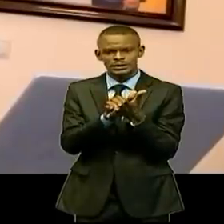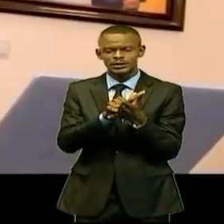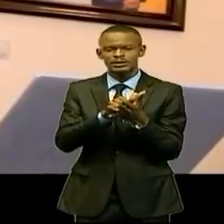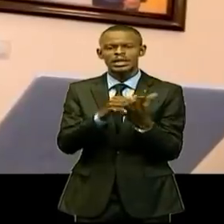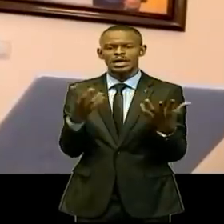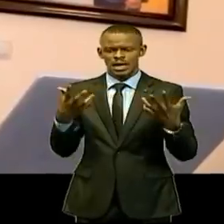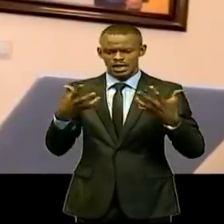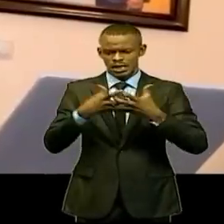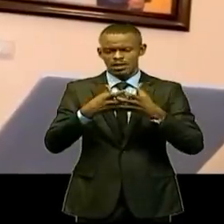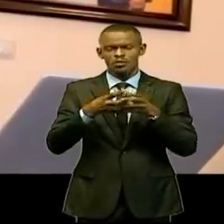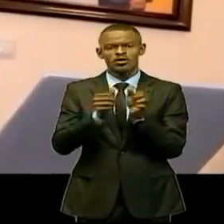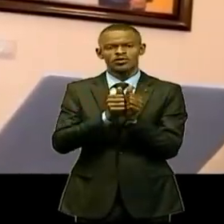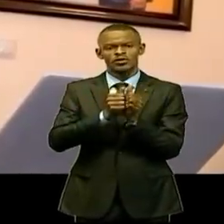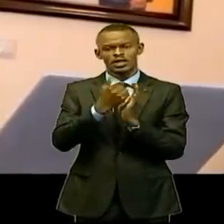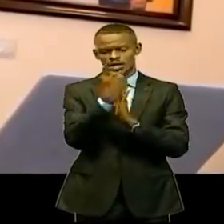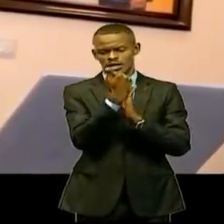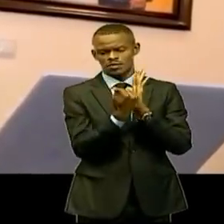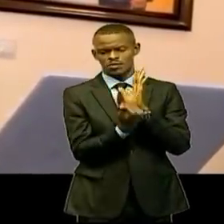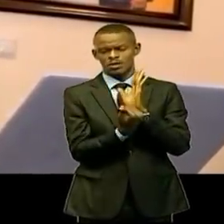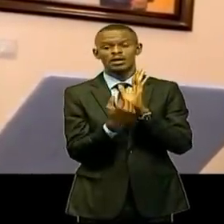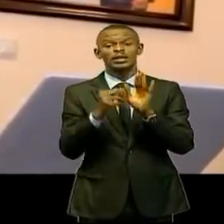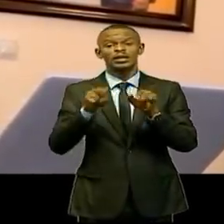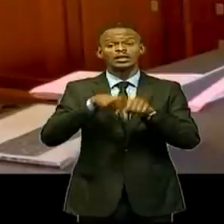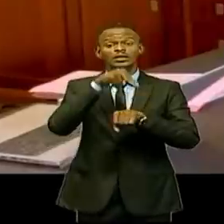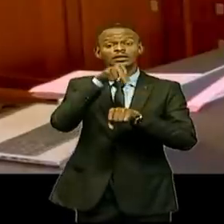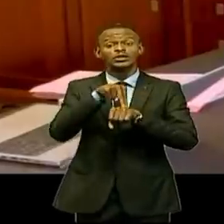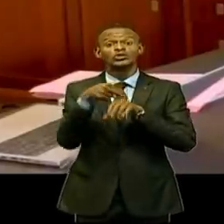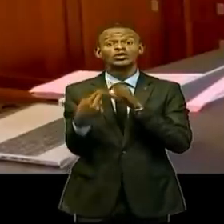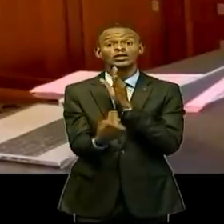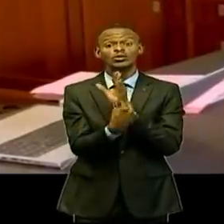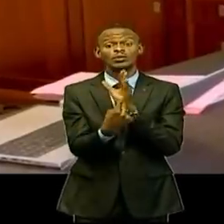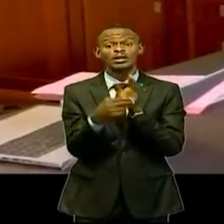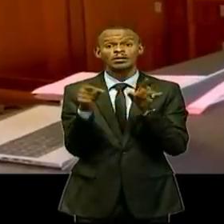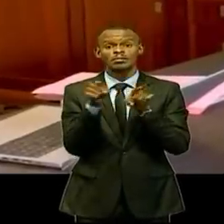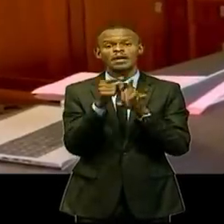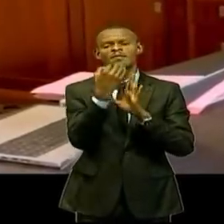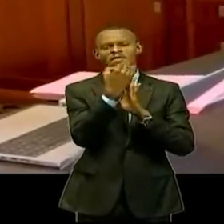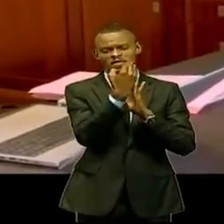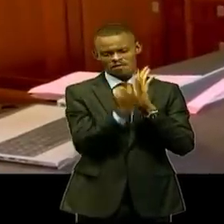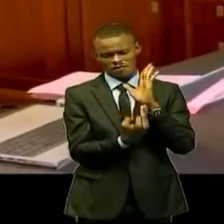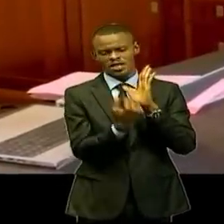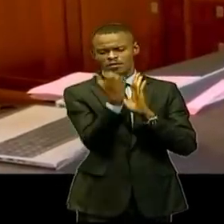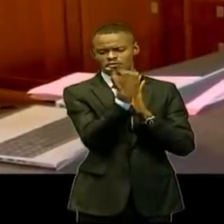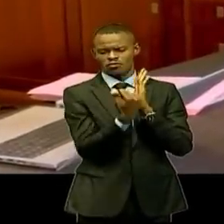qui dispose aujourd'hui des feuilles de route opérationnelles.